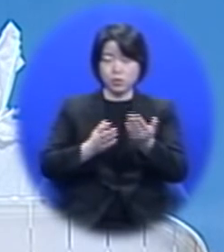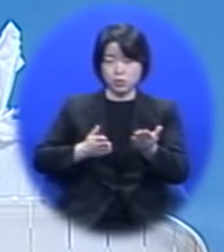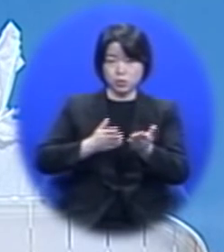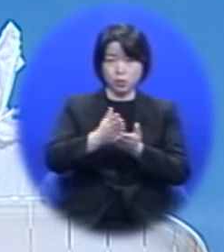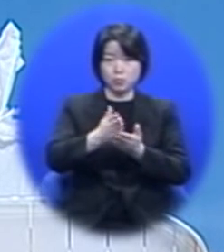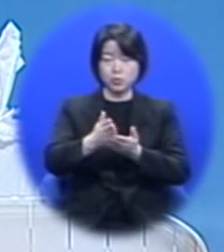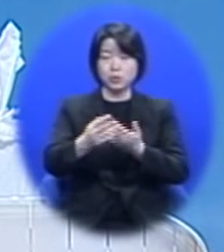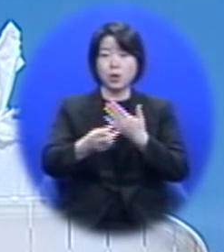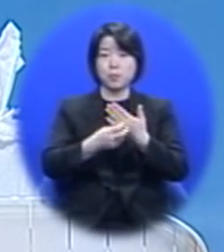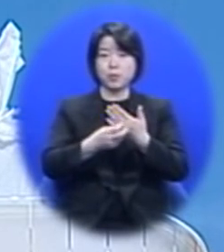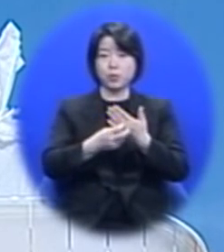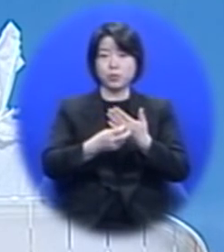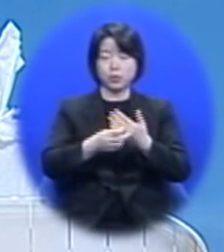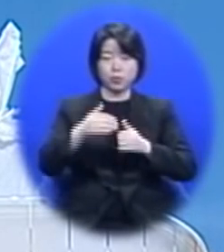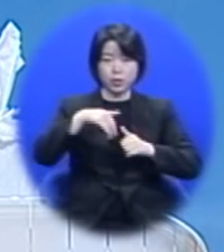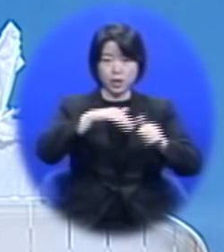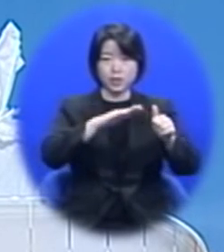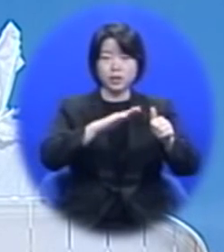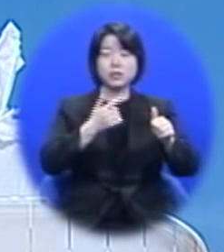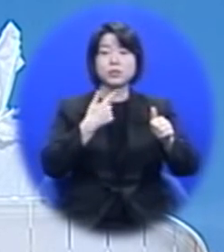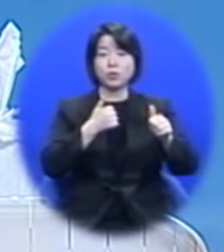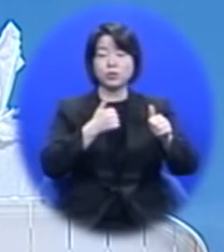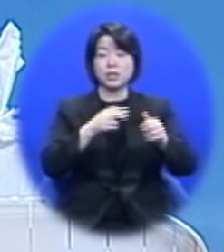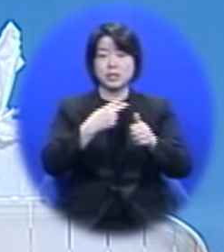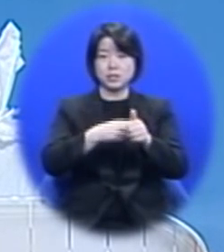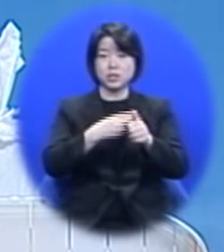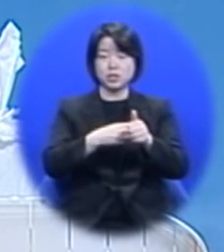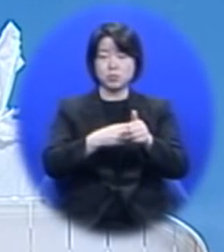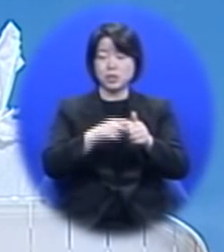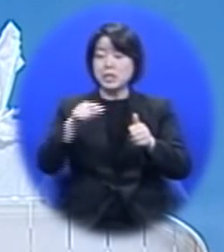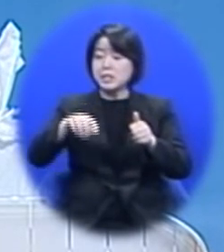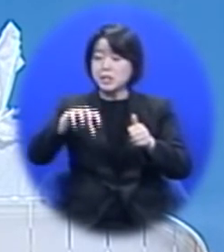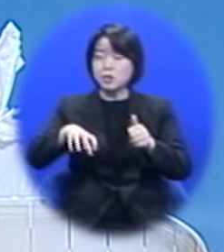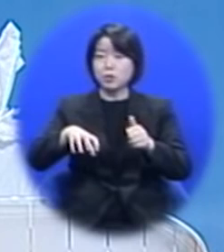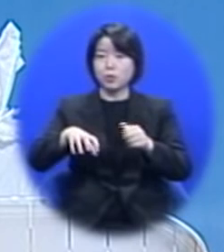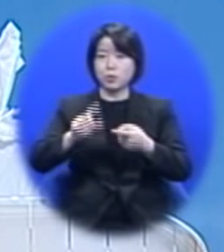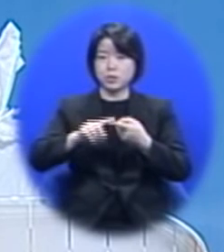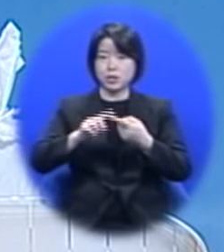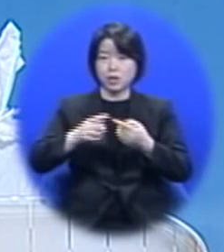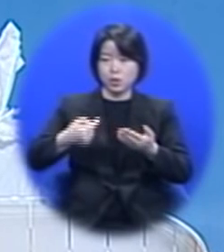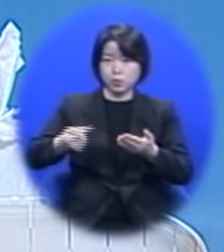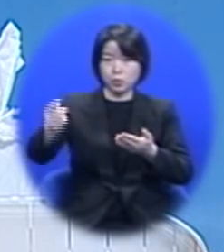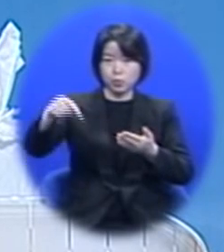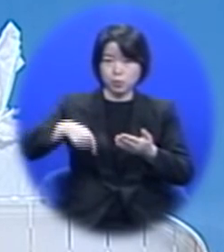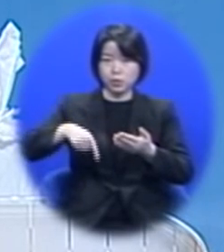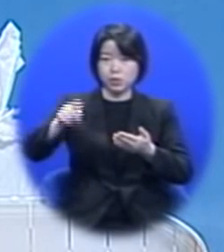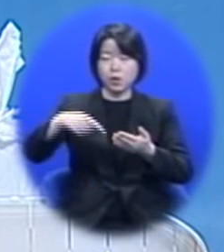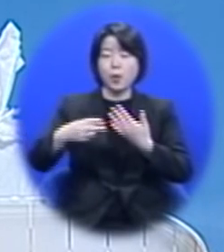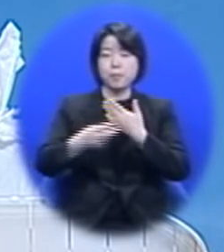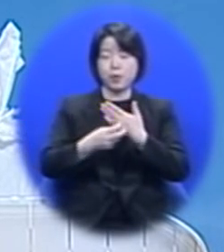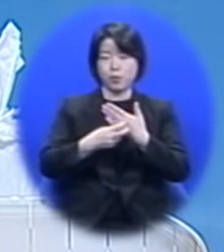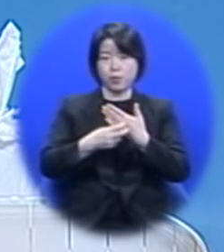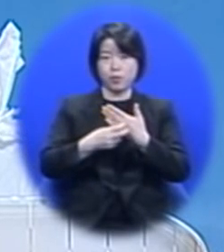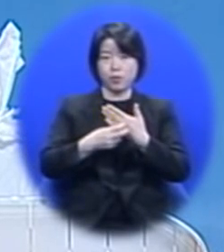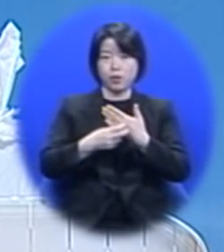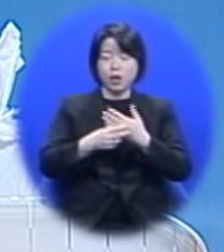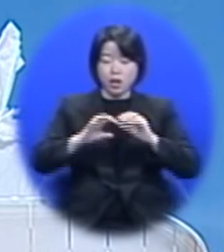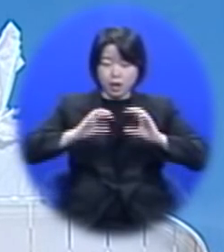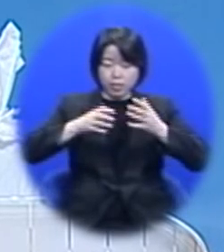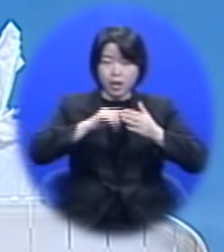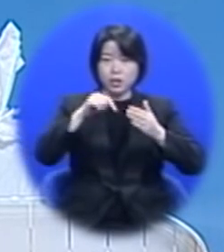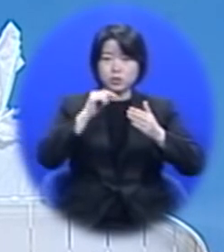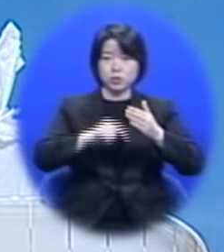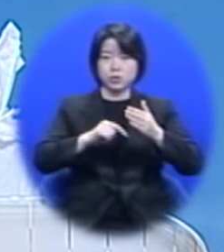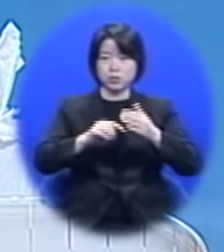재활 전문병원으로 전원하라던 교수가 통원 치료를 하라고 합니다. 국내에서 유명하기로 손꼽히는 의사들도